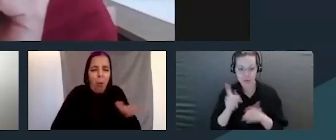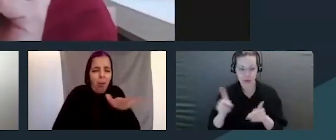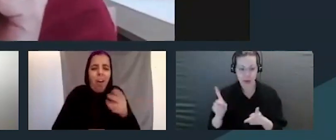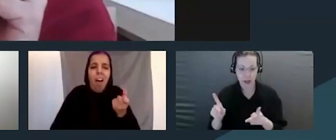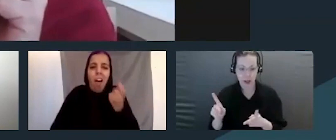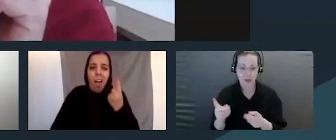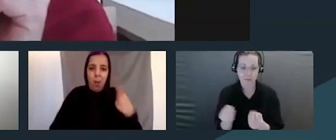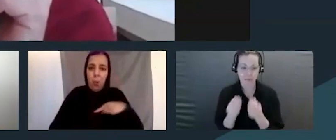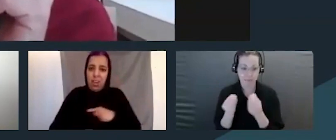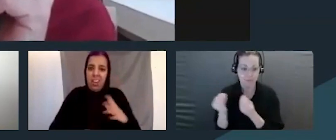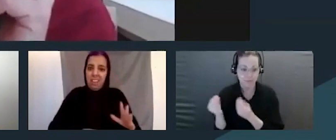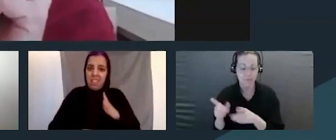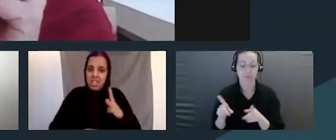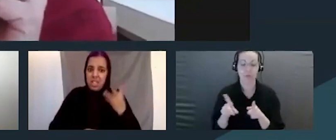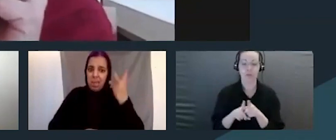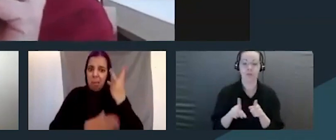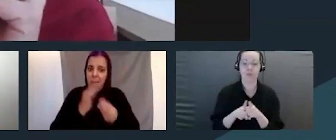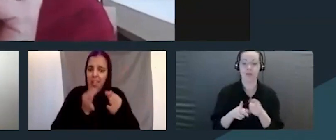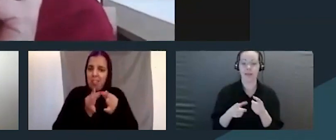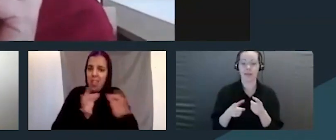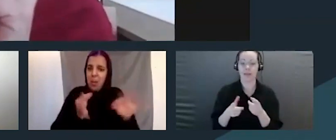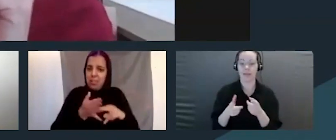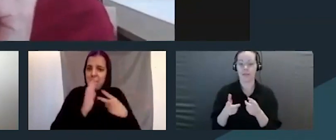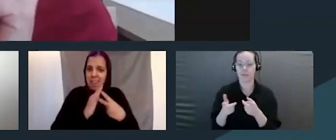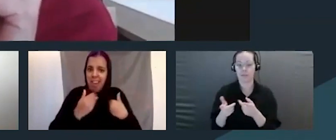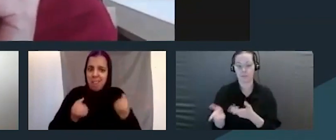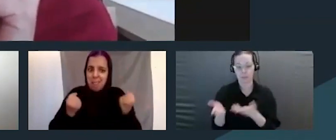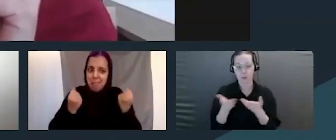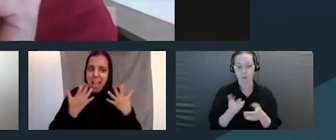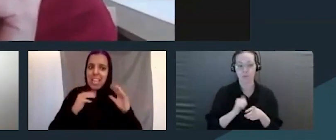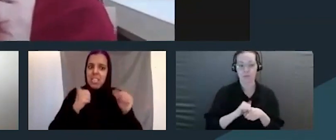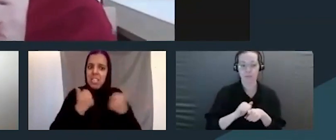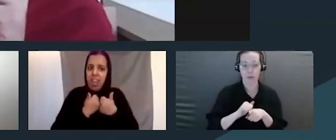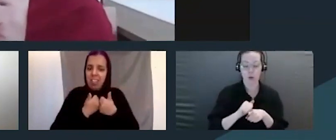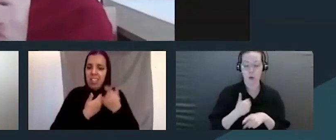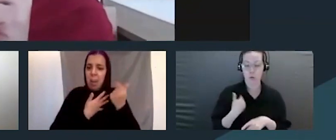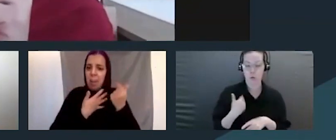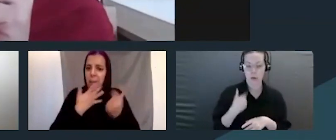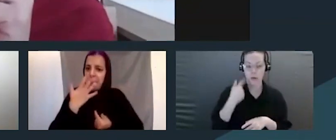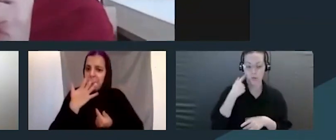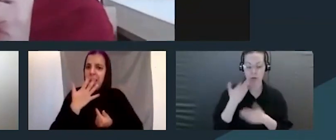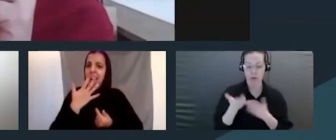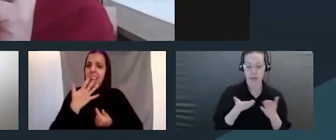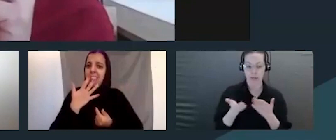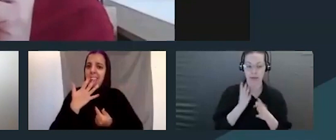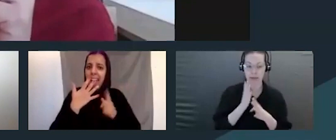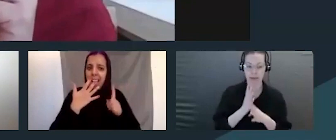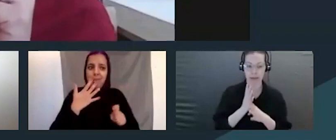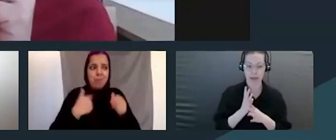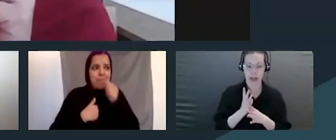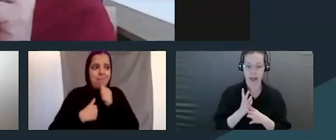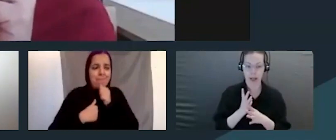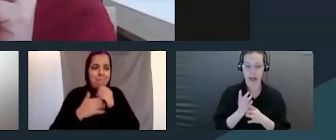nous avons tellement de défis à surmonter. Et c'est toujours une question de langue.